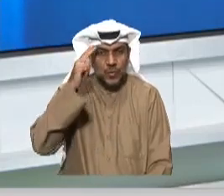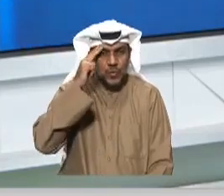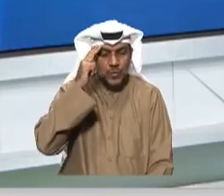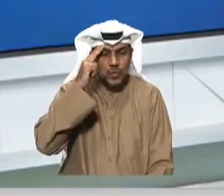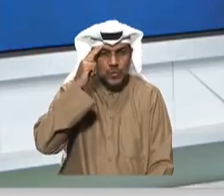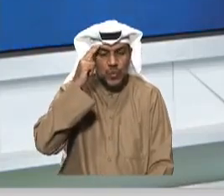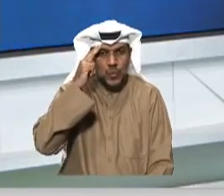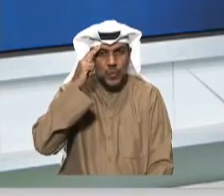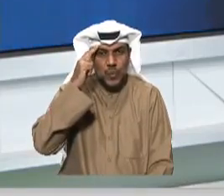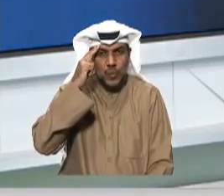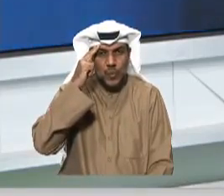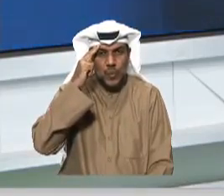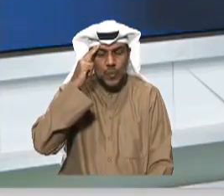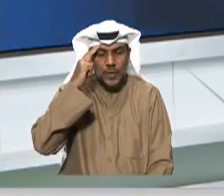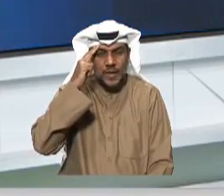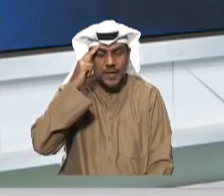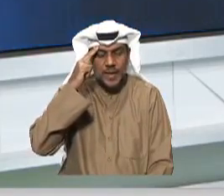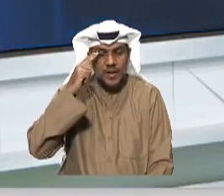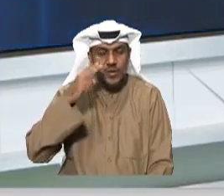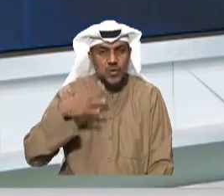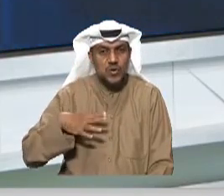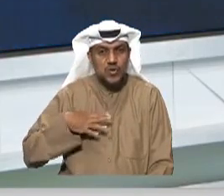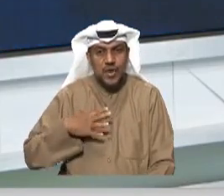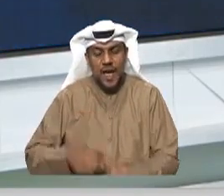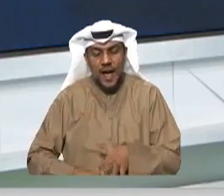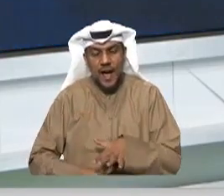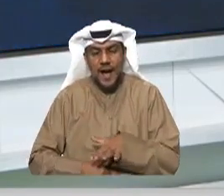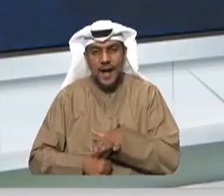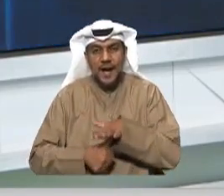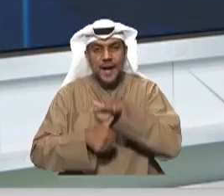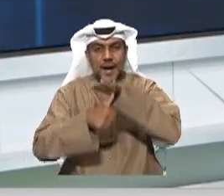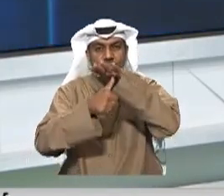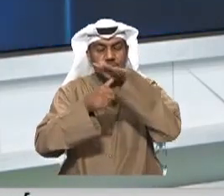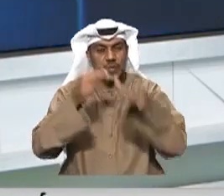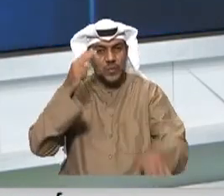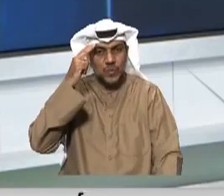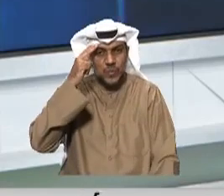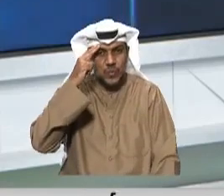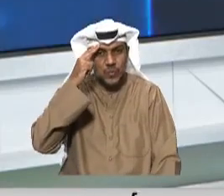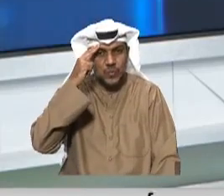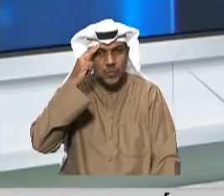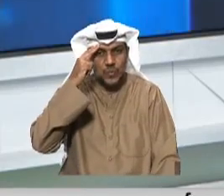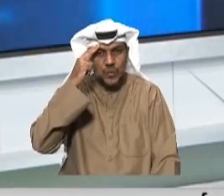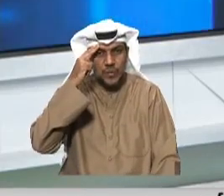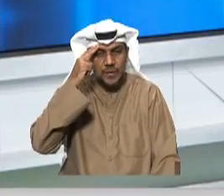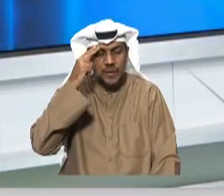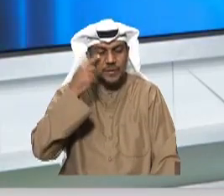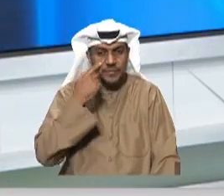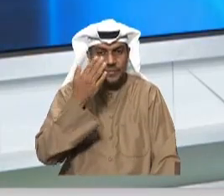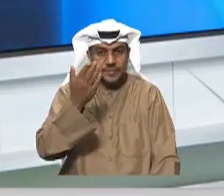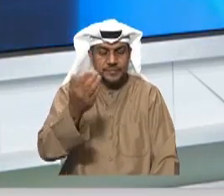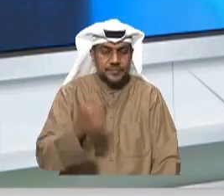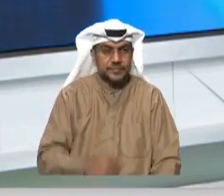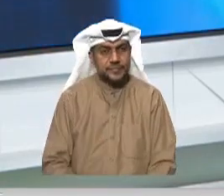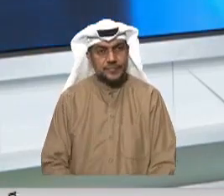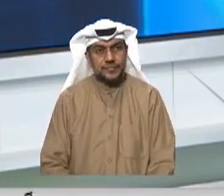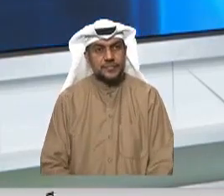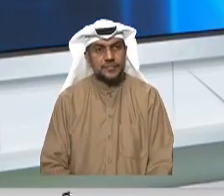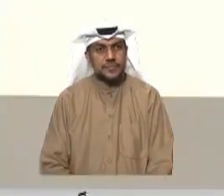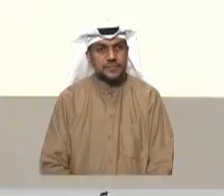الحرمين الشريفين الملك سلمان بن عبد العزيز. المزيد من التفاصيل في سياق التغيير التالي فلنتابع.